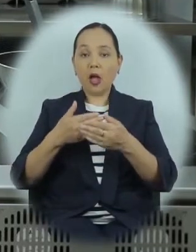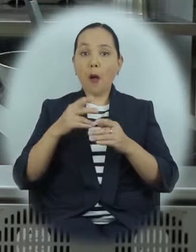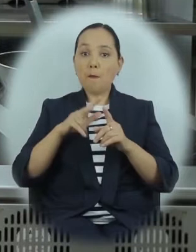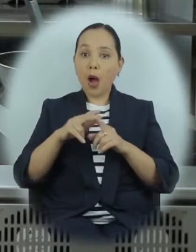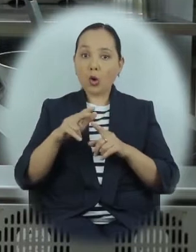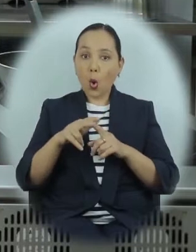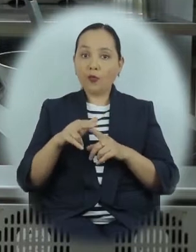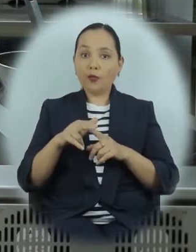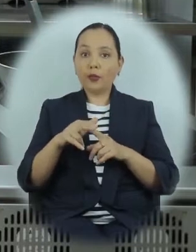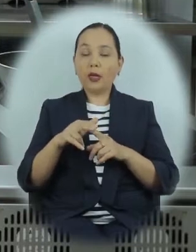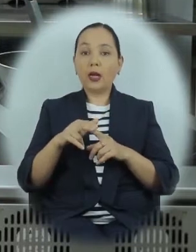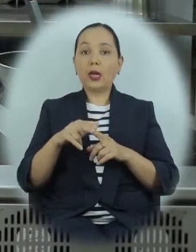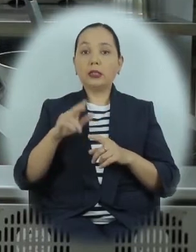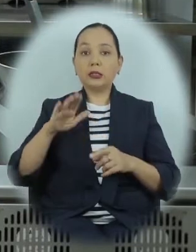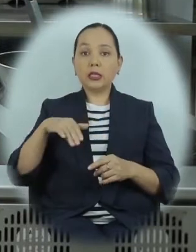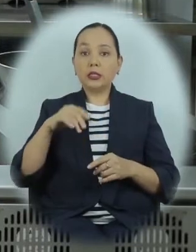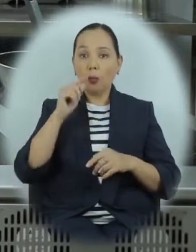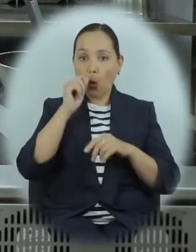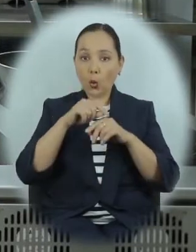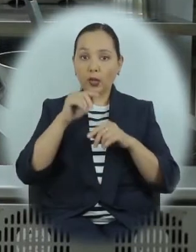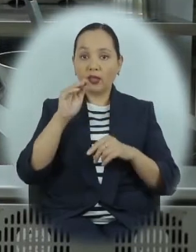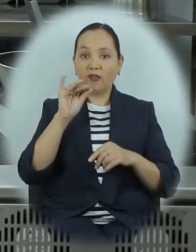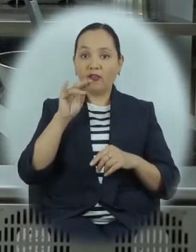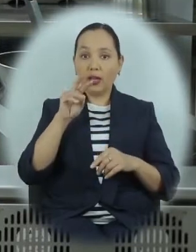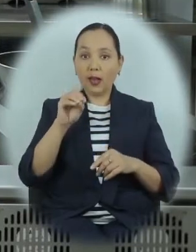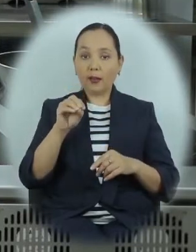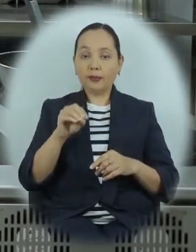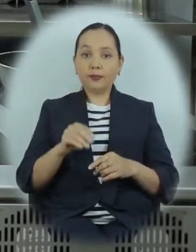морковь, затем куриное филе.